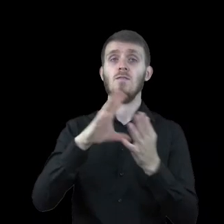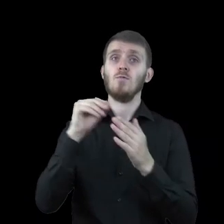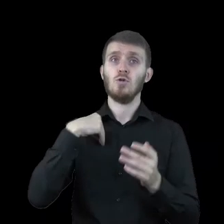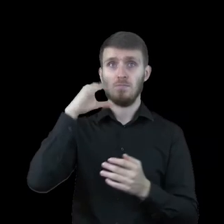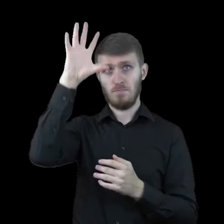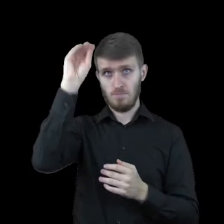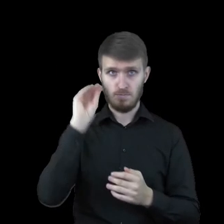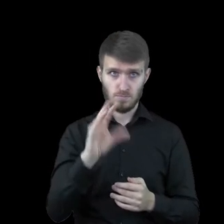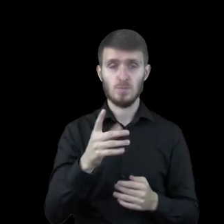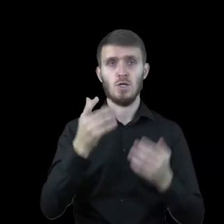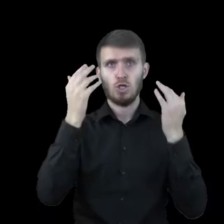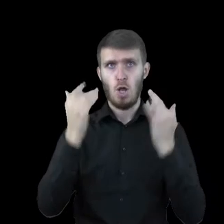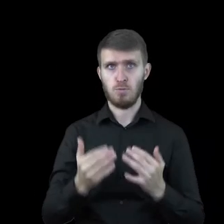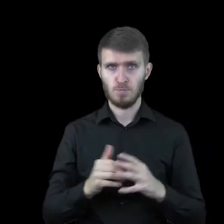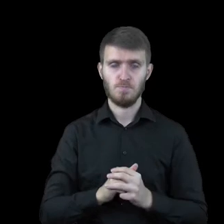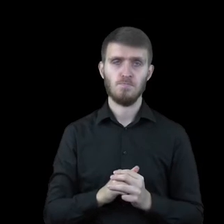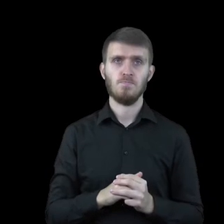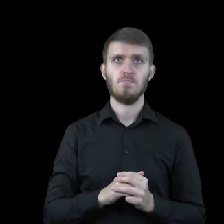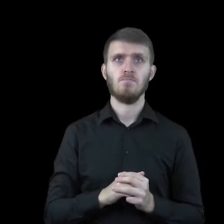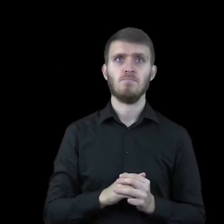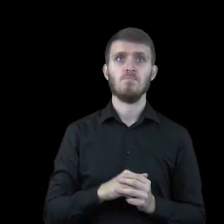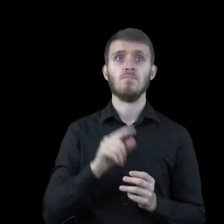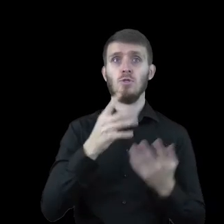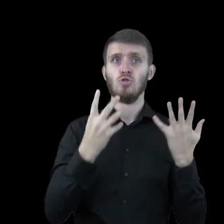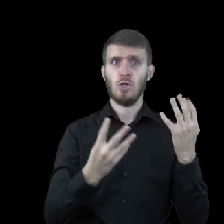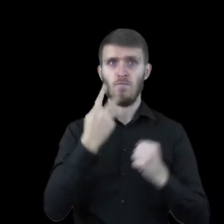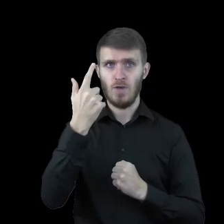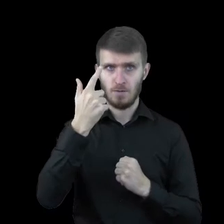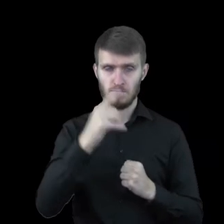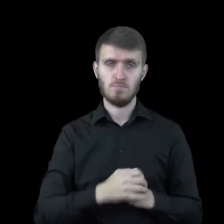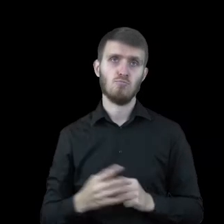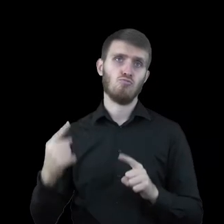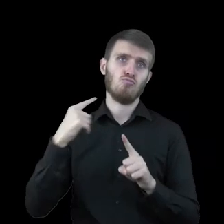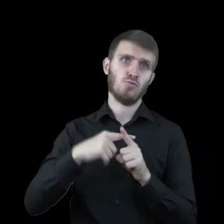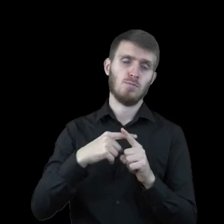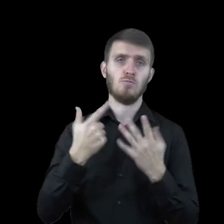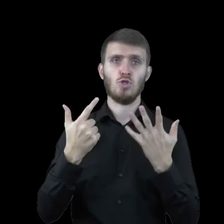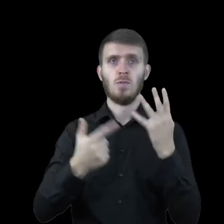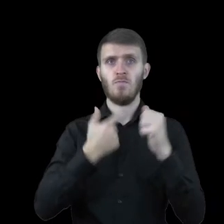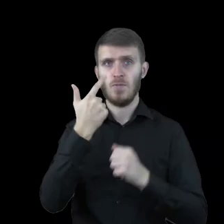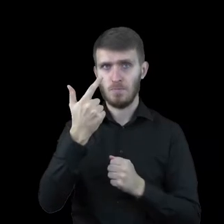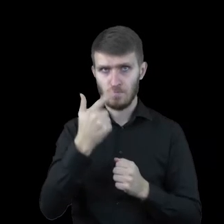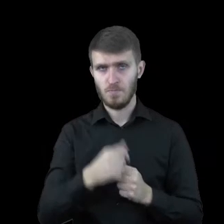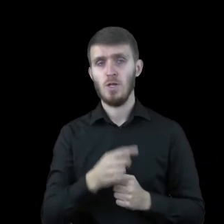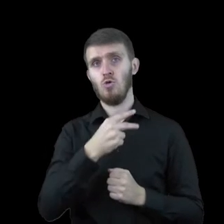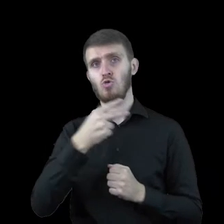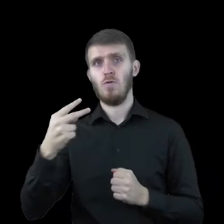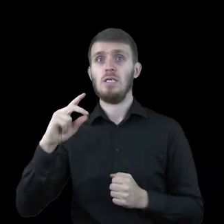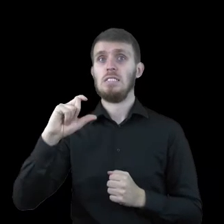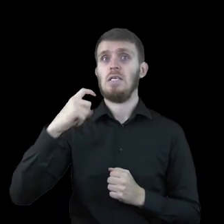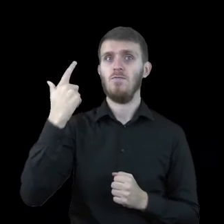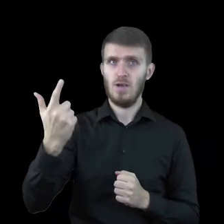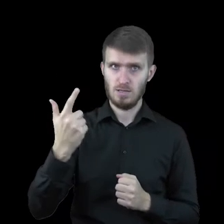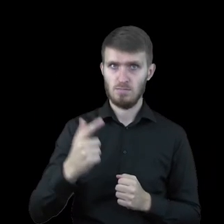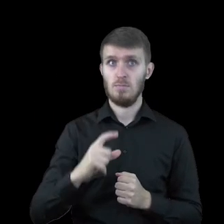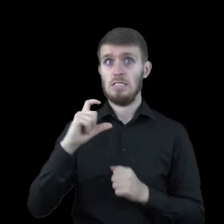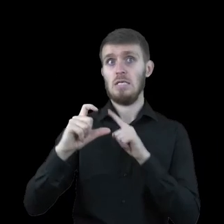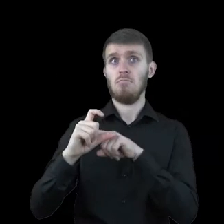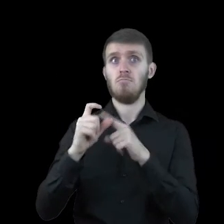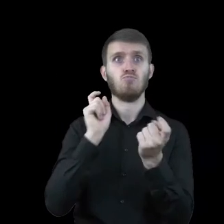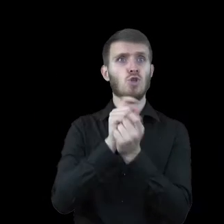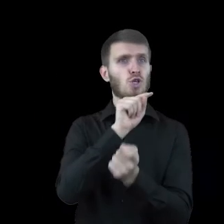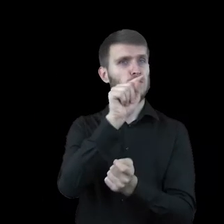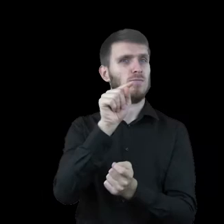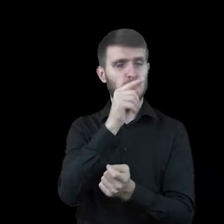I skorzystamy teraz z naszej formuły. 9 kwadrat plus 7 kwadrat równa się C